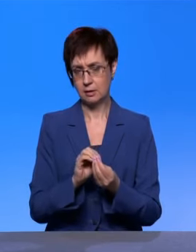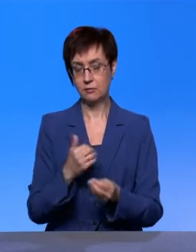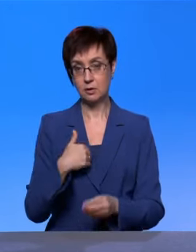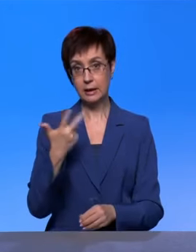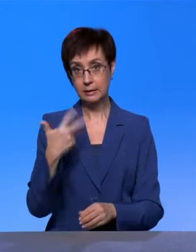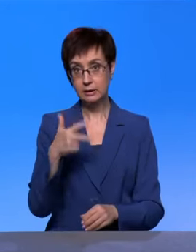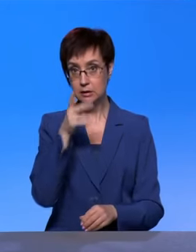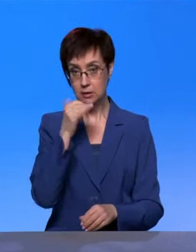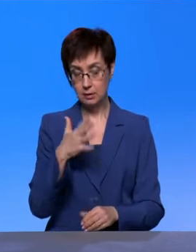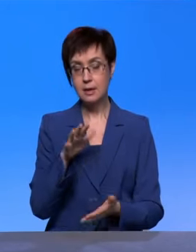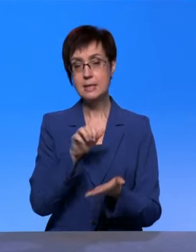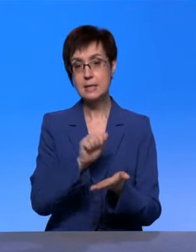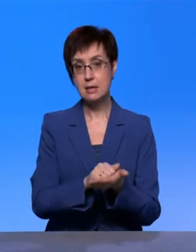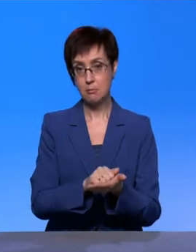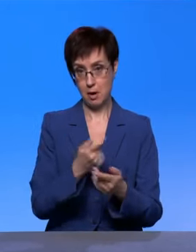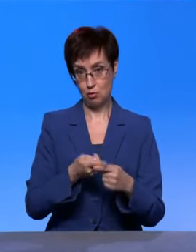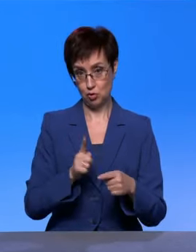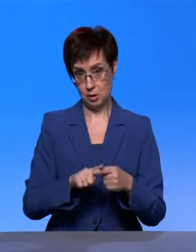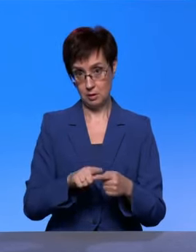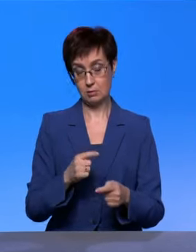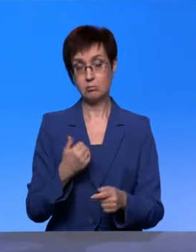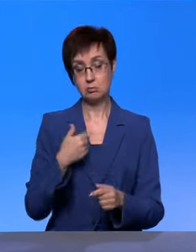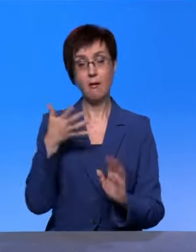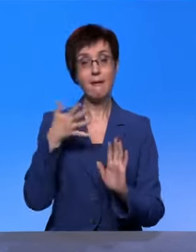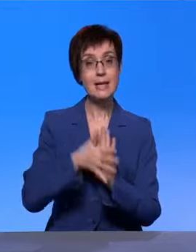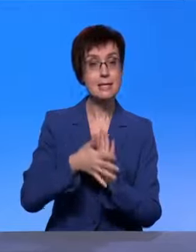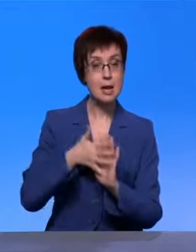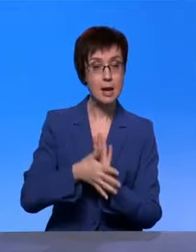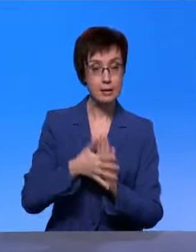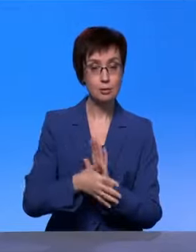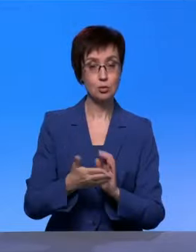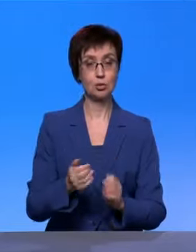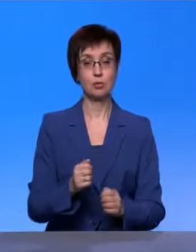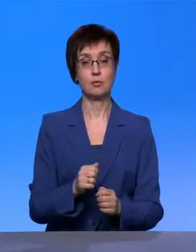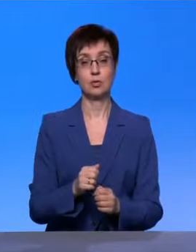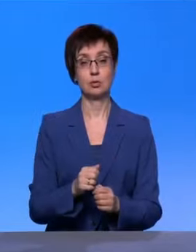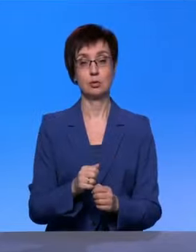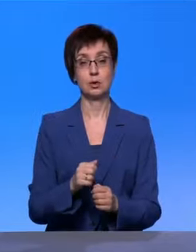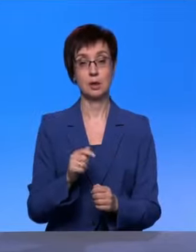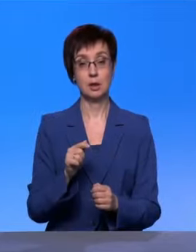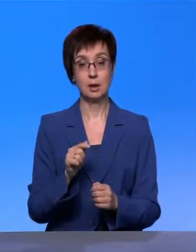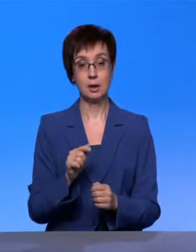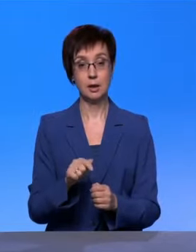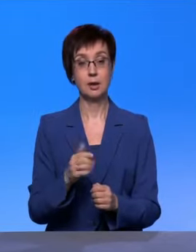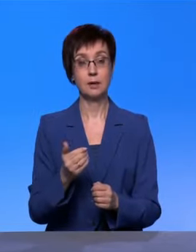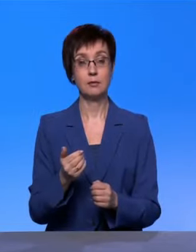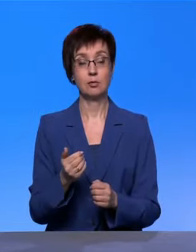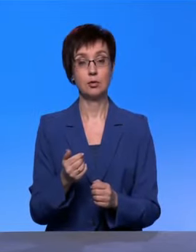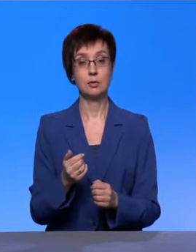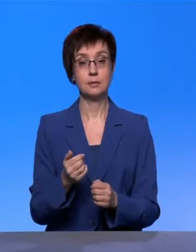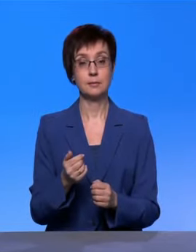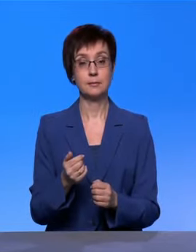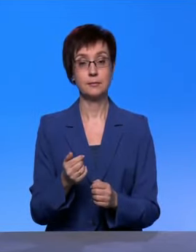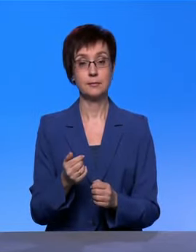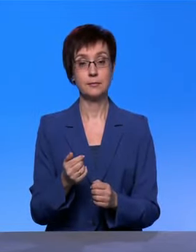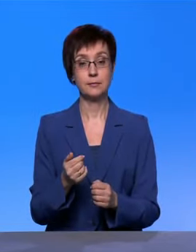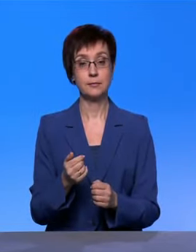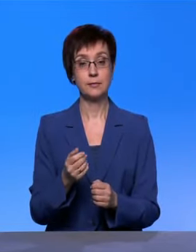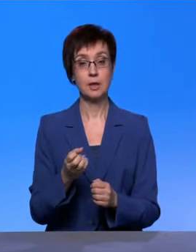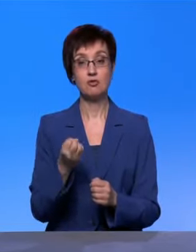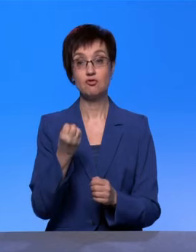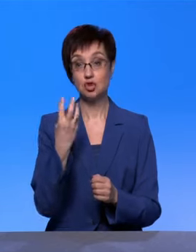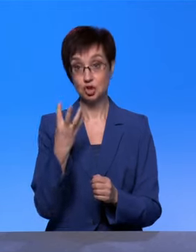занимаюсь. Вот, я один из самых цитируемых авторов научных в России, в 1% вхожу, и в 14 странах